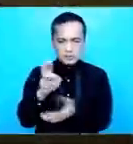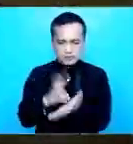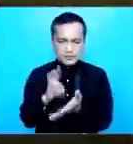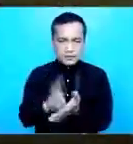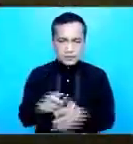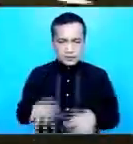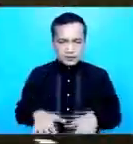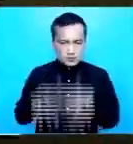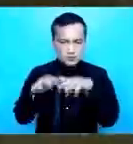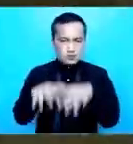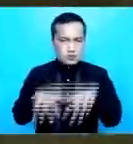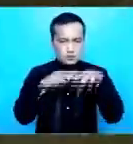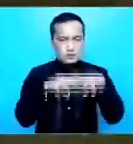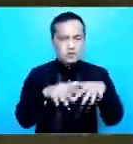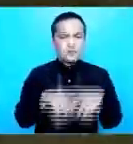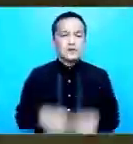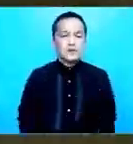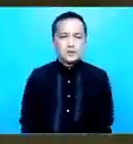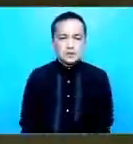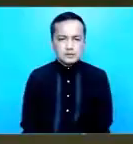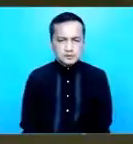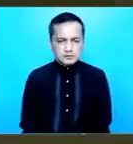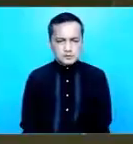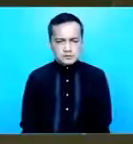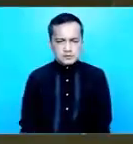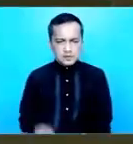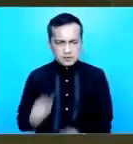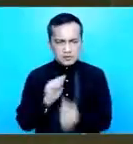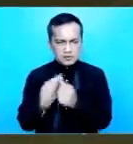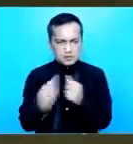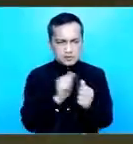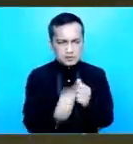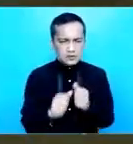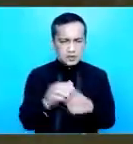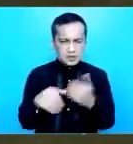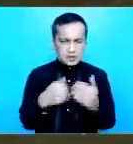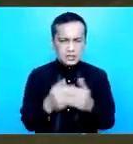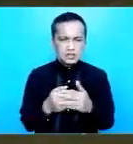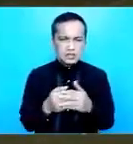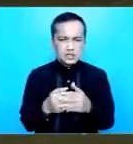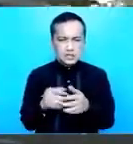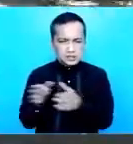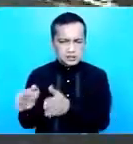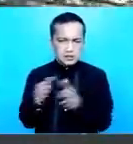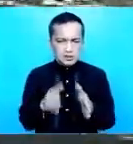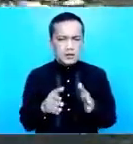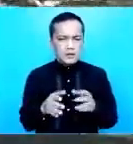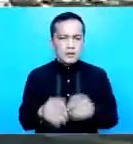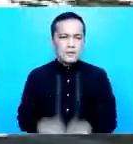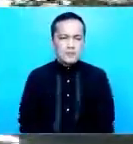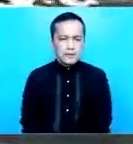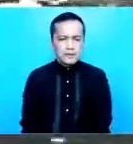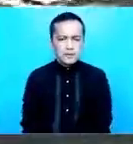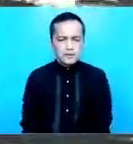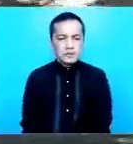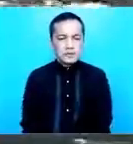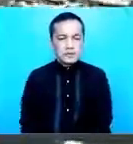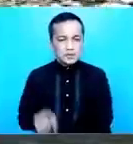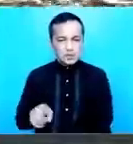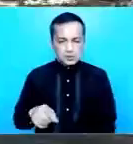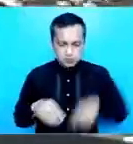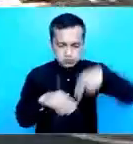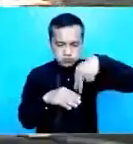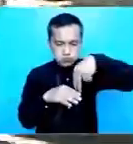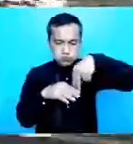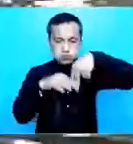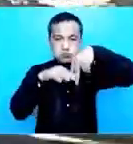sa gutter deep na baha. Nadadaanan pa naman ng lahat ng uri ng sasakyan ang mga binahang lugar. Umabot naman sa hanggang tuhod ang baha